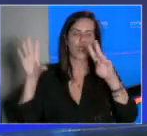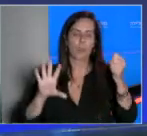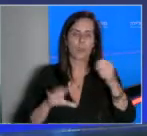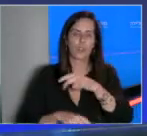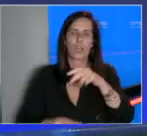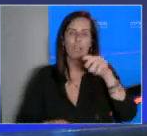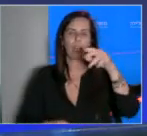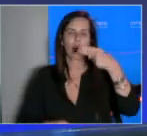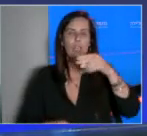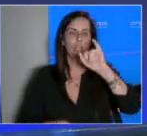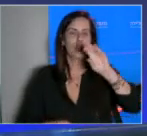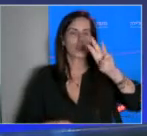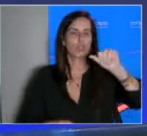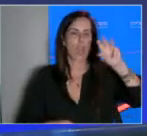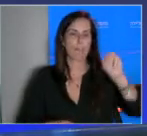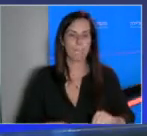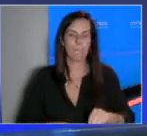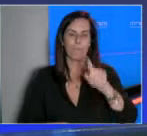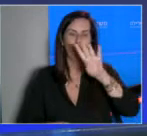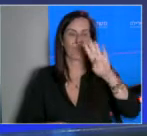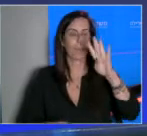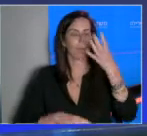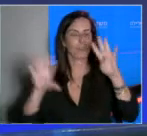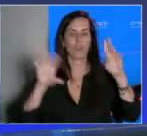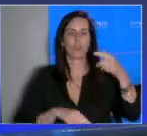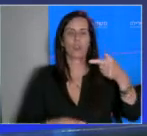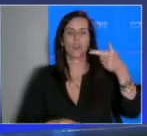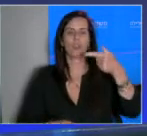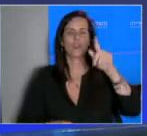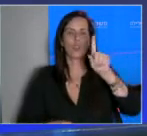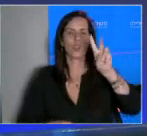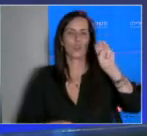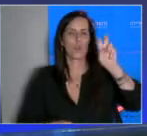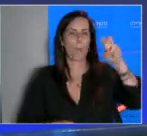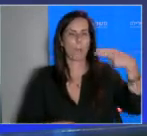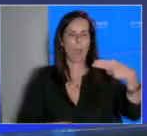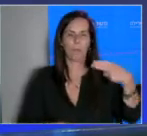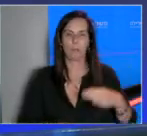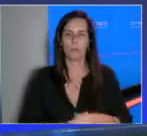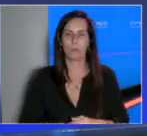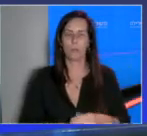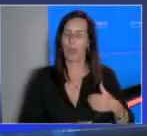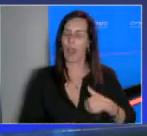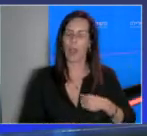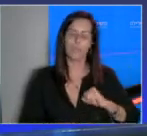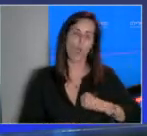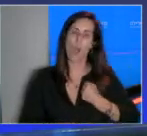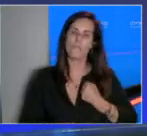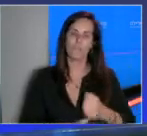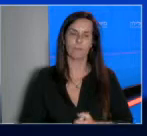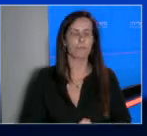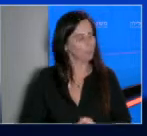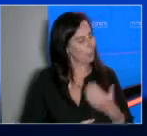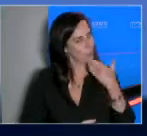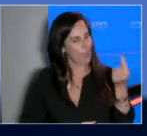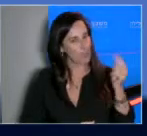1920 משם שעבאן א-סייד, ו-1449, ג'ובמה, איברהים, אבו עניימה, זה הלב נשבר, זה המצב. אסף,